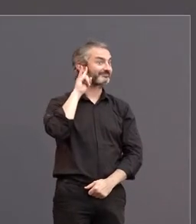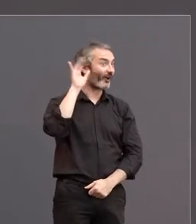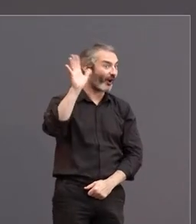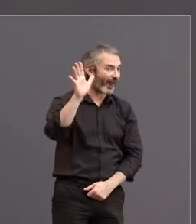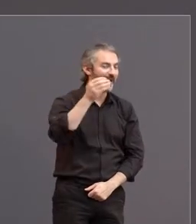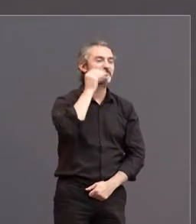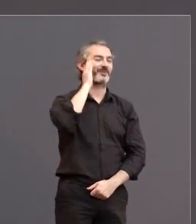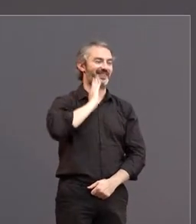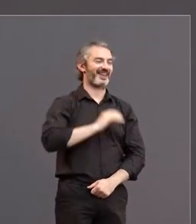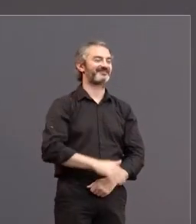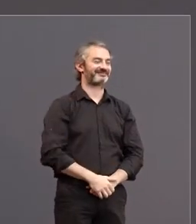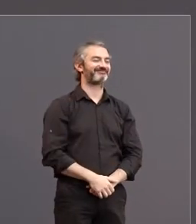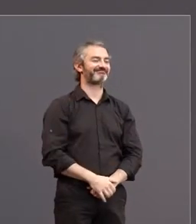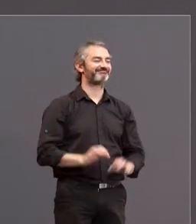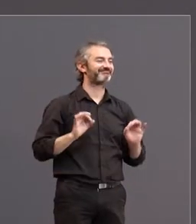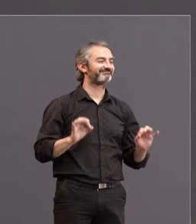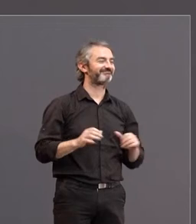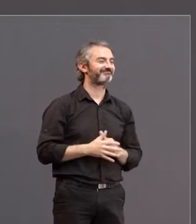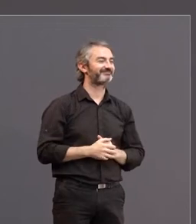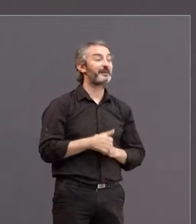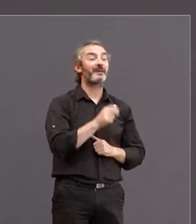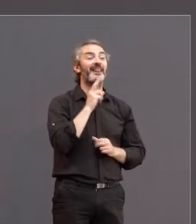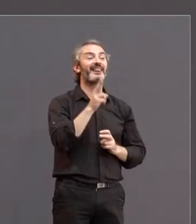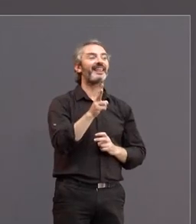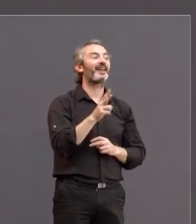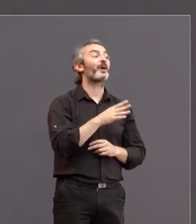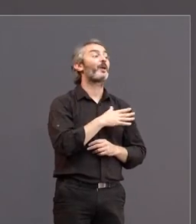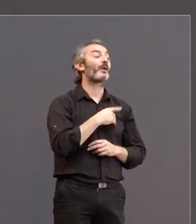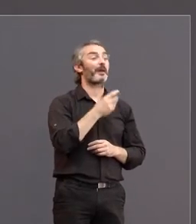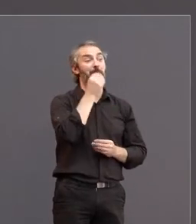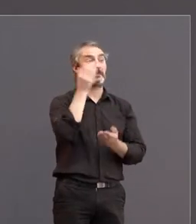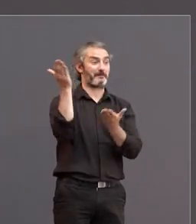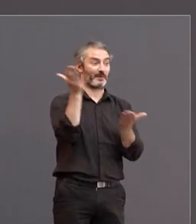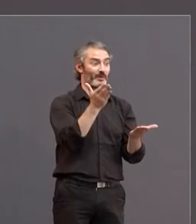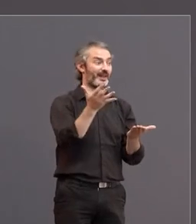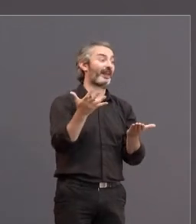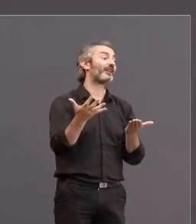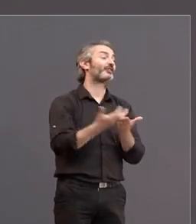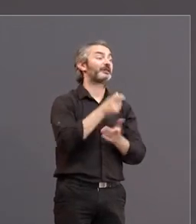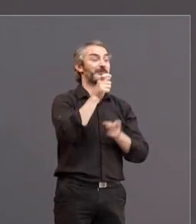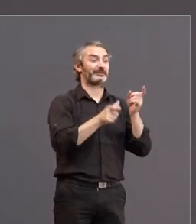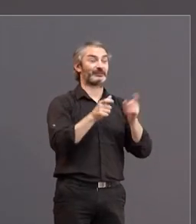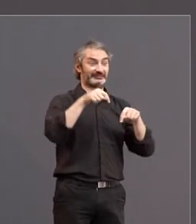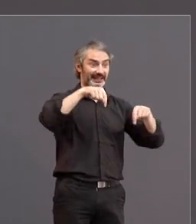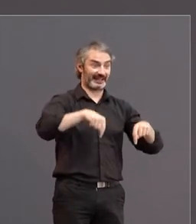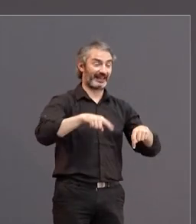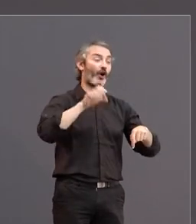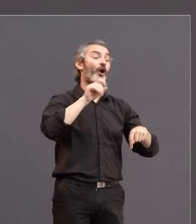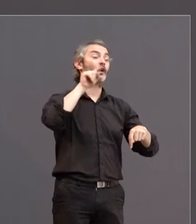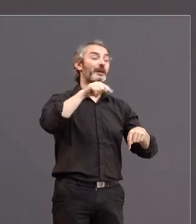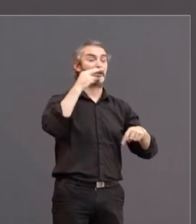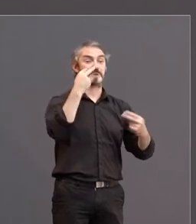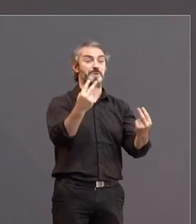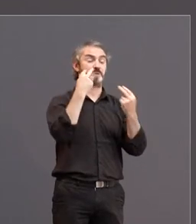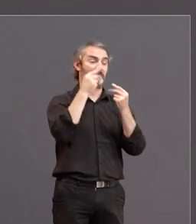Hola, bon dia. Vale. Bé, primer de tot, ens agradaria donar-vos la benvinguda a totes les persones que esteu aquí o bé seguint-nos també